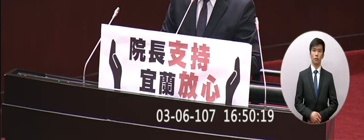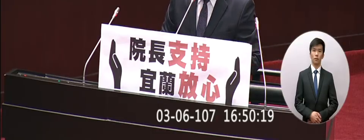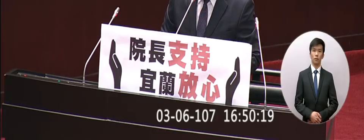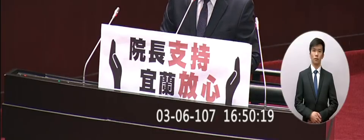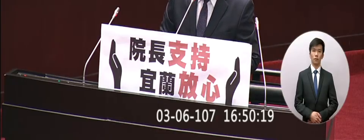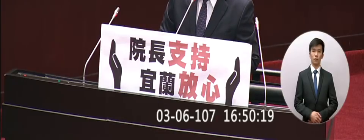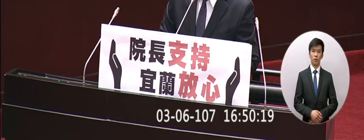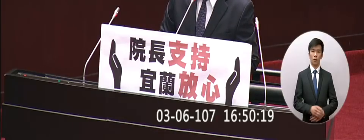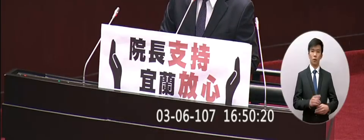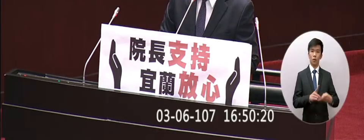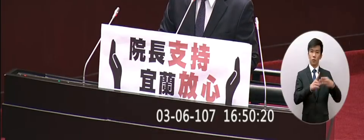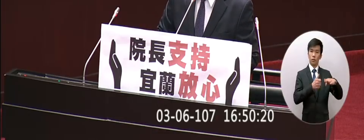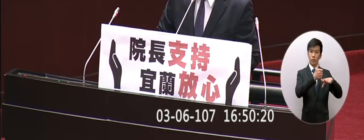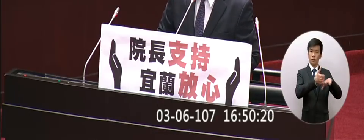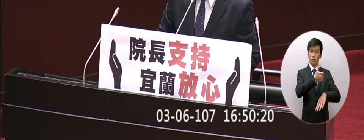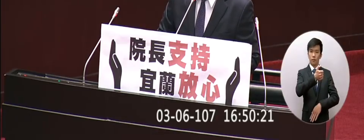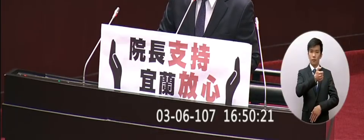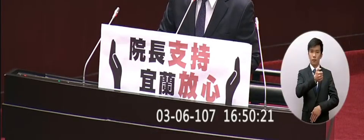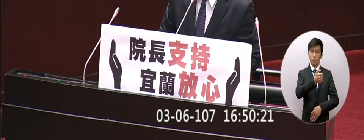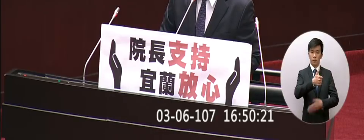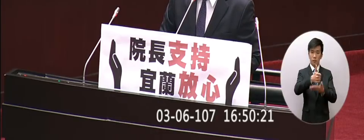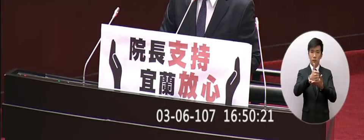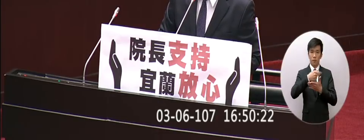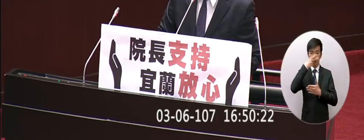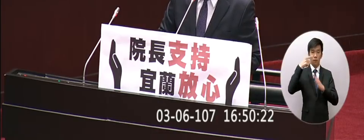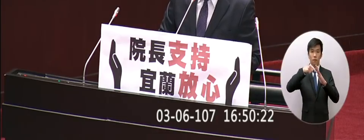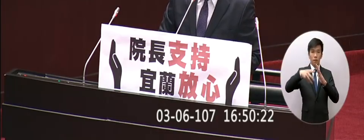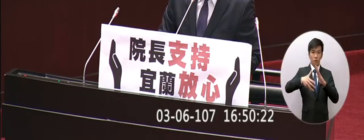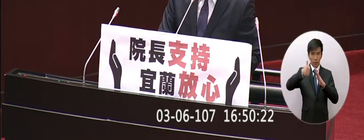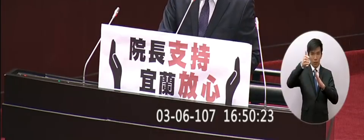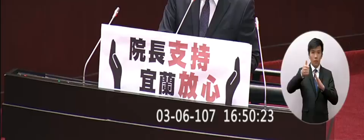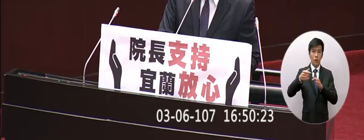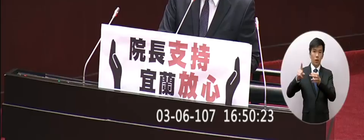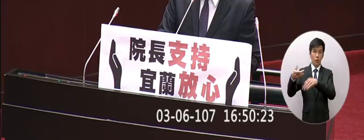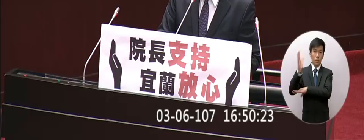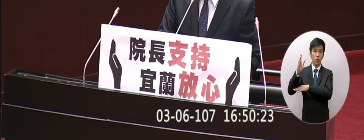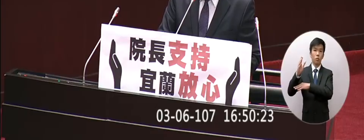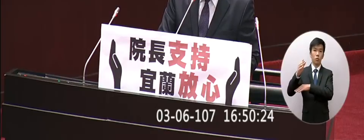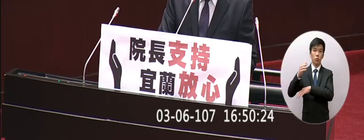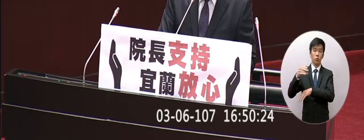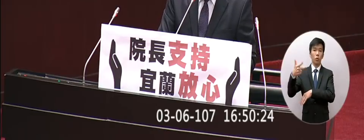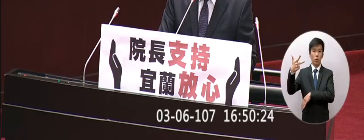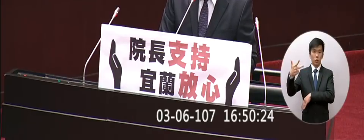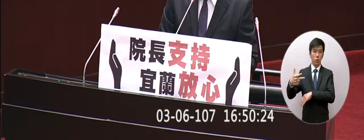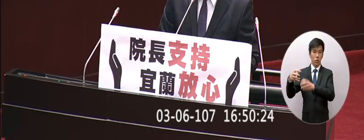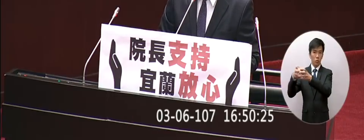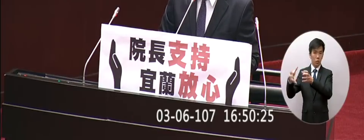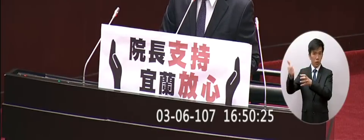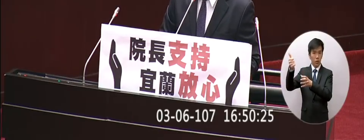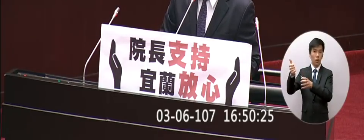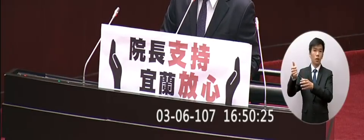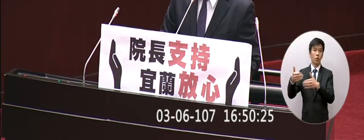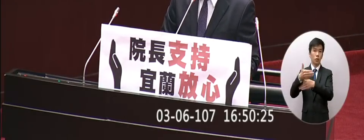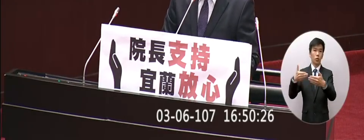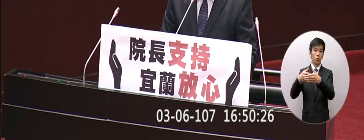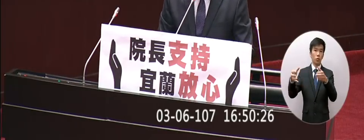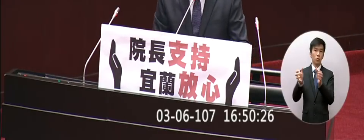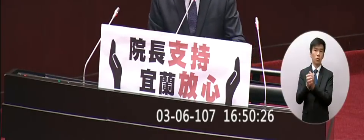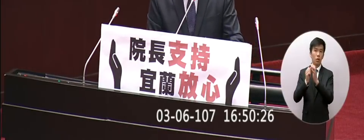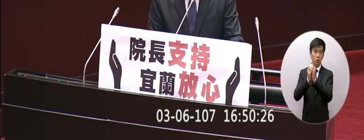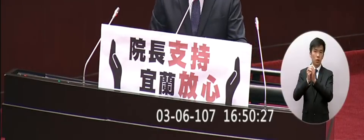谢谢主席，有请赖院长、财政部许部长、交通部贺陈部长、工程会吴主